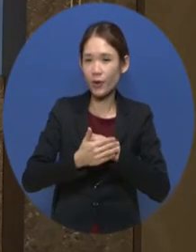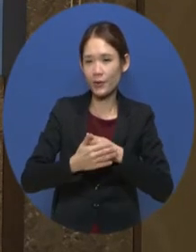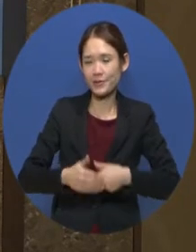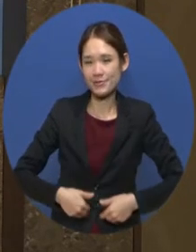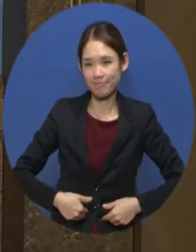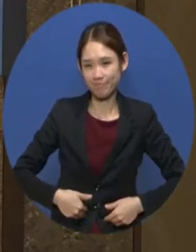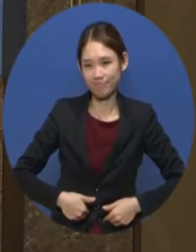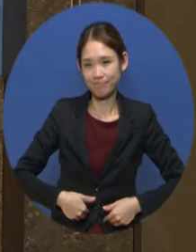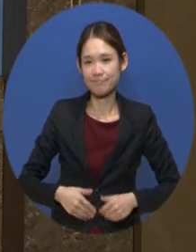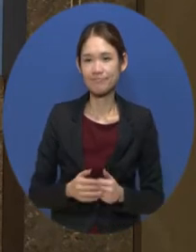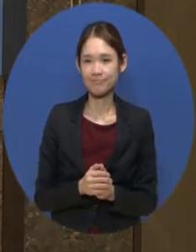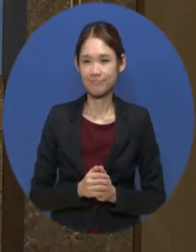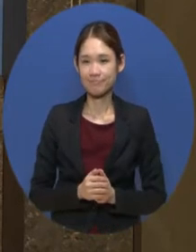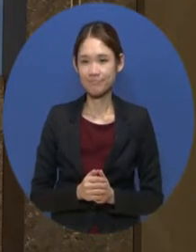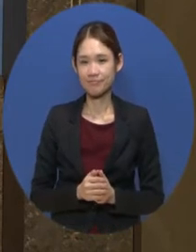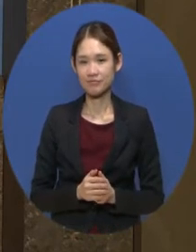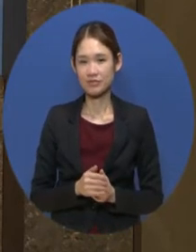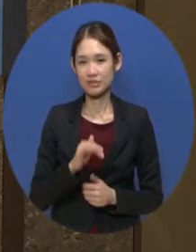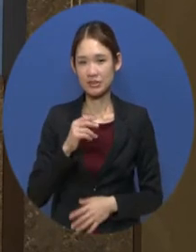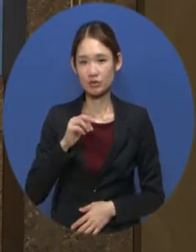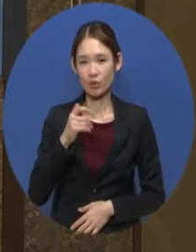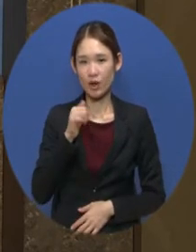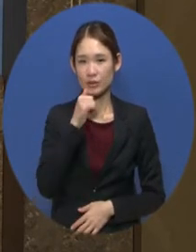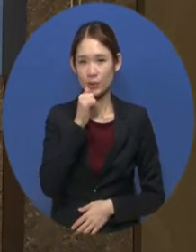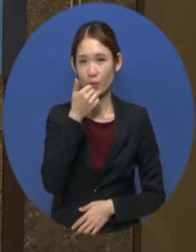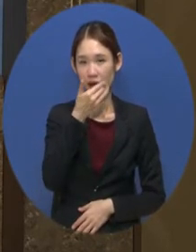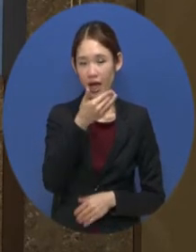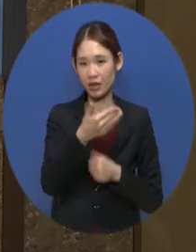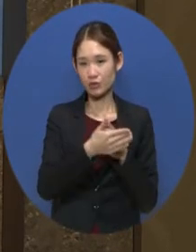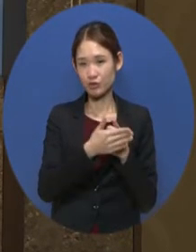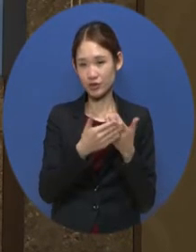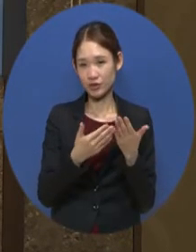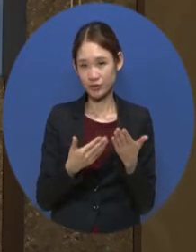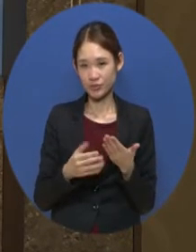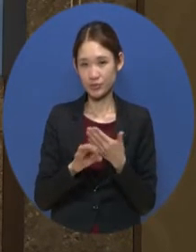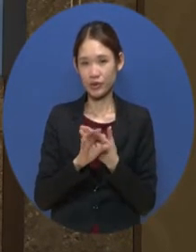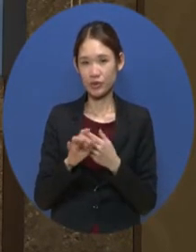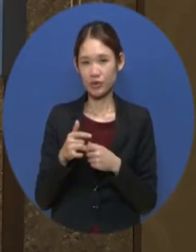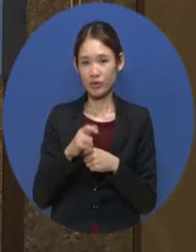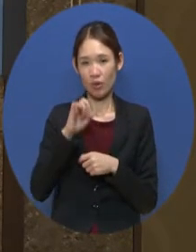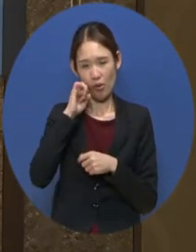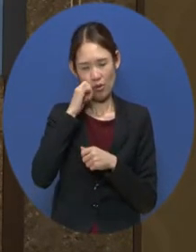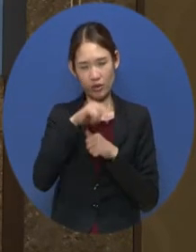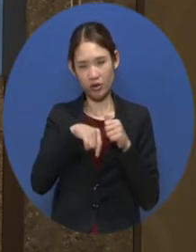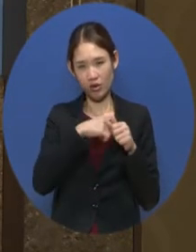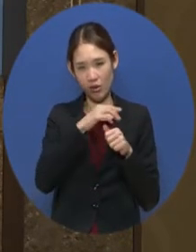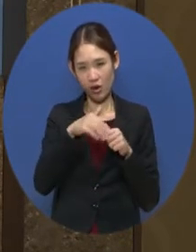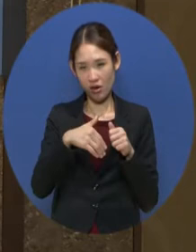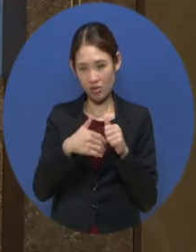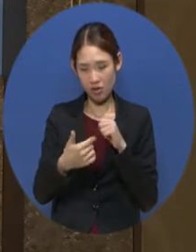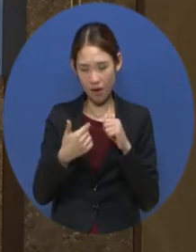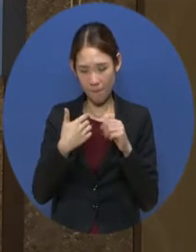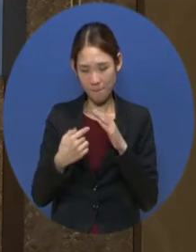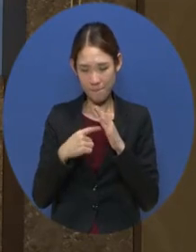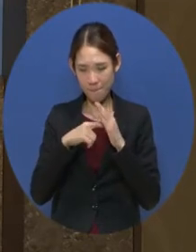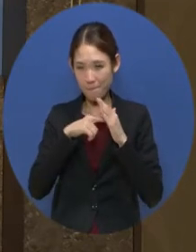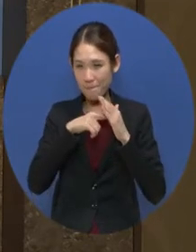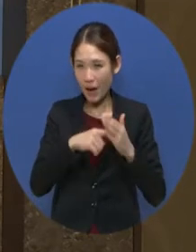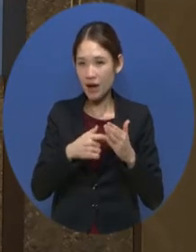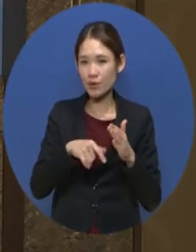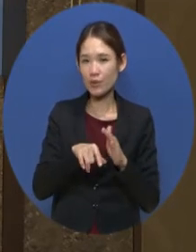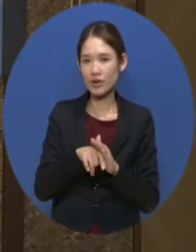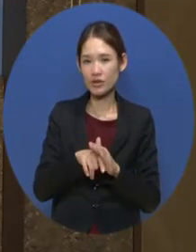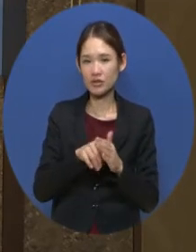필요하다고 생각이 됩니다. 그래서 네. 저희 실로암을 좀 소개시켜 주시면은 네. 저희도 그런 어려움 속에서 빨리 일어설 수 있도록